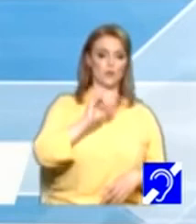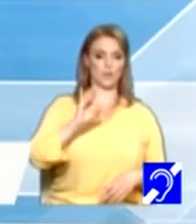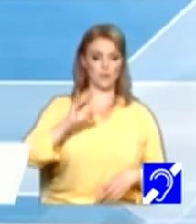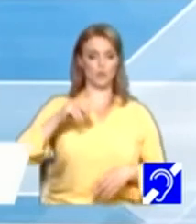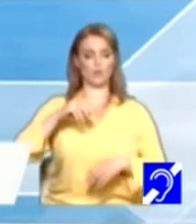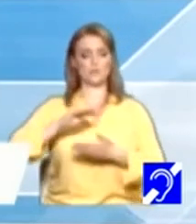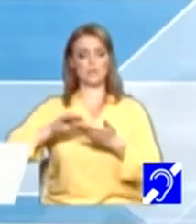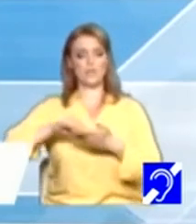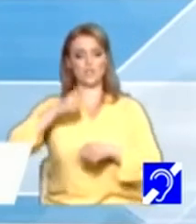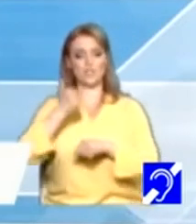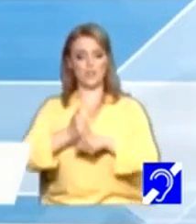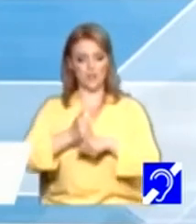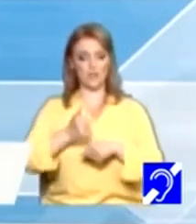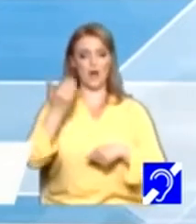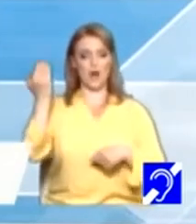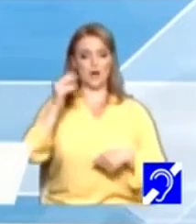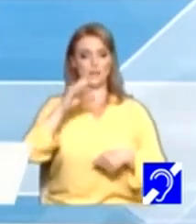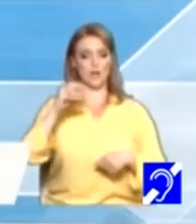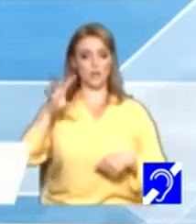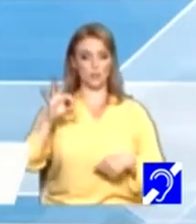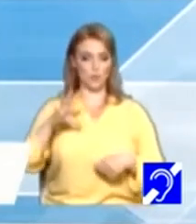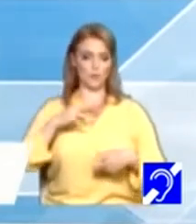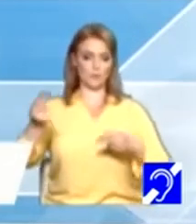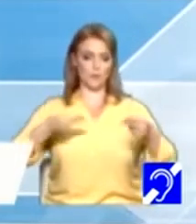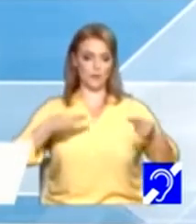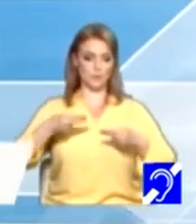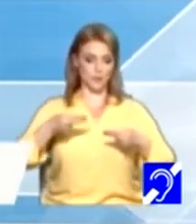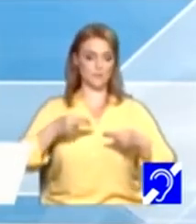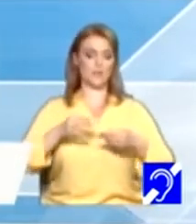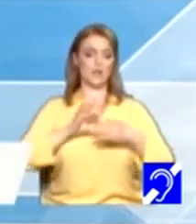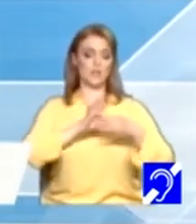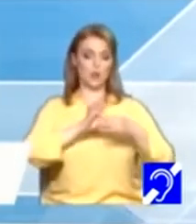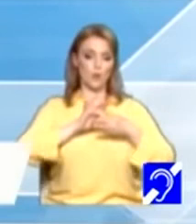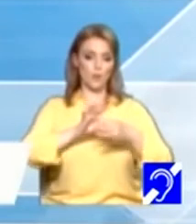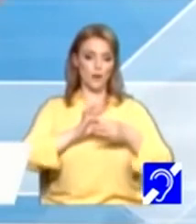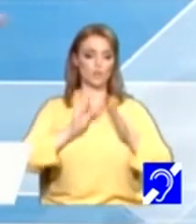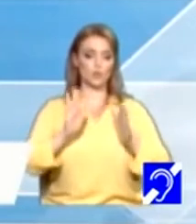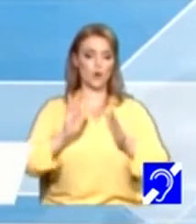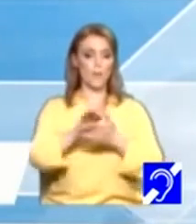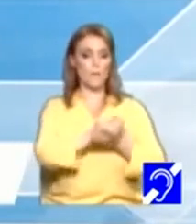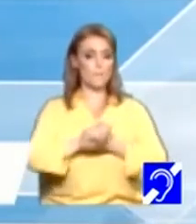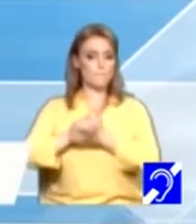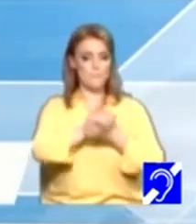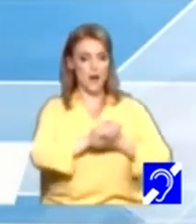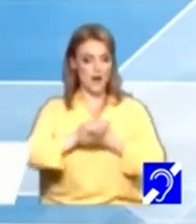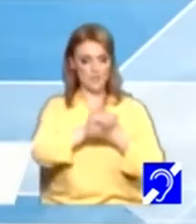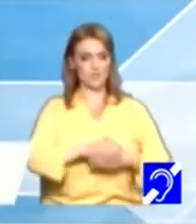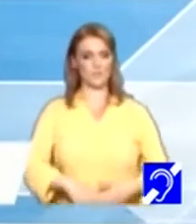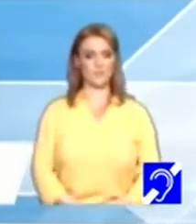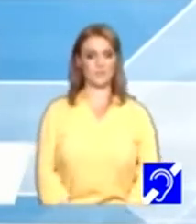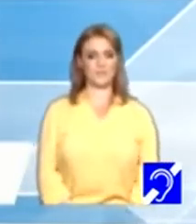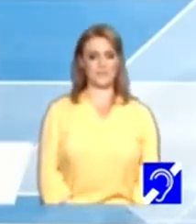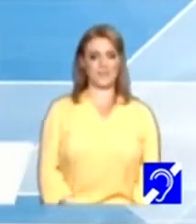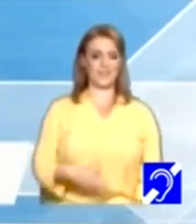general NATO, urmată de semnarea documentului cadru al programului Parteneriatul pentru Pace. Am completat eu pentru că dumneavoastră